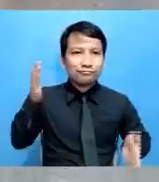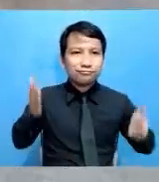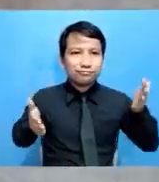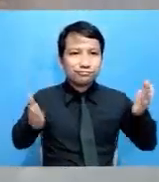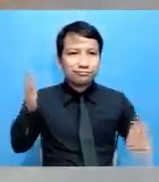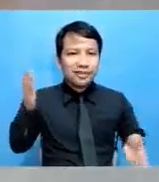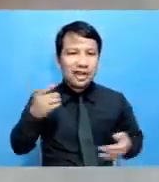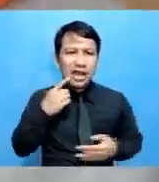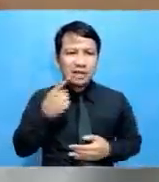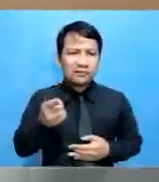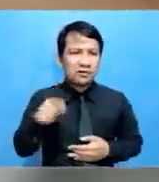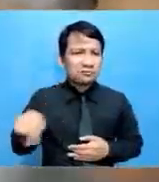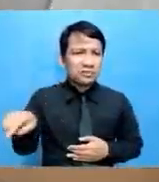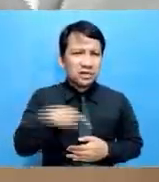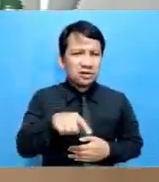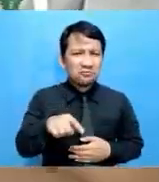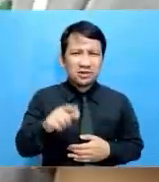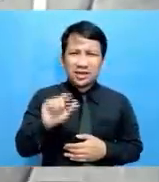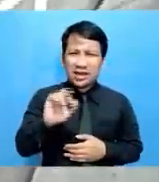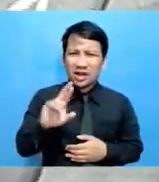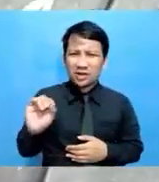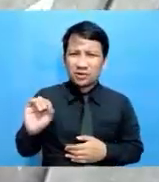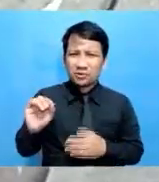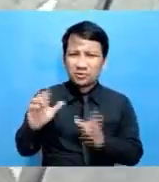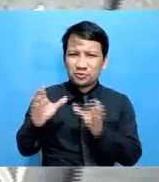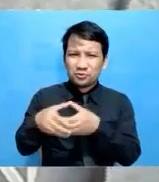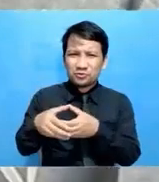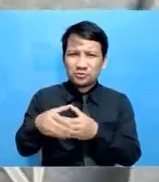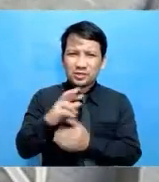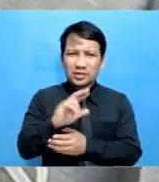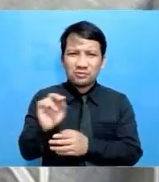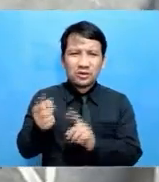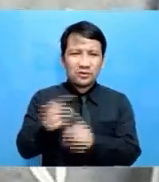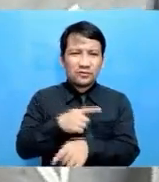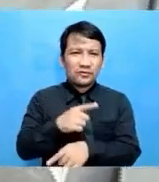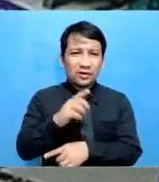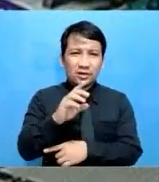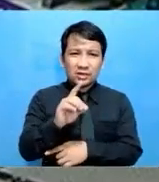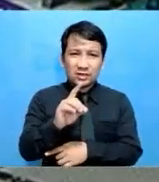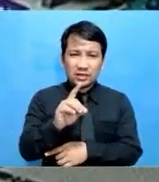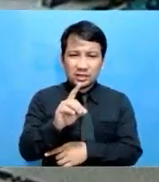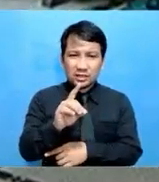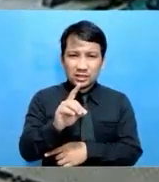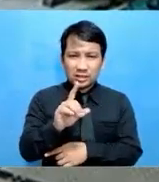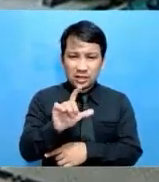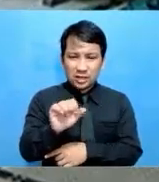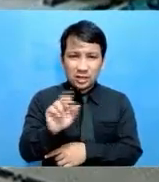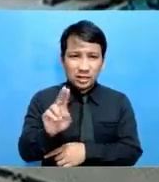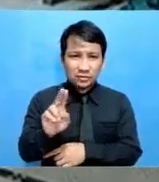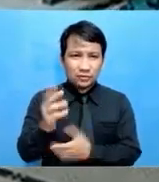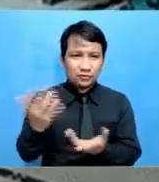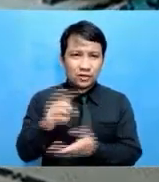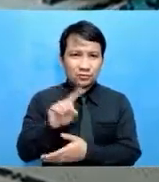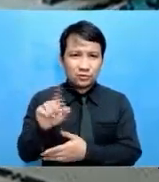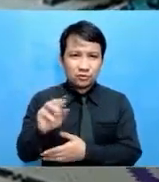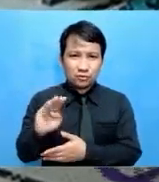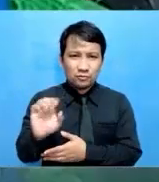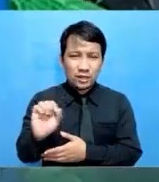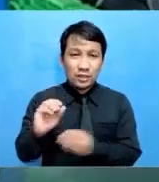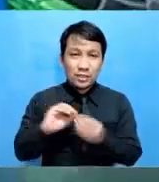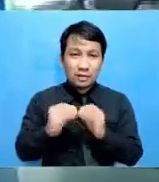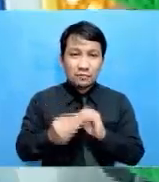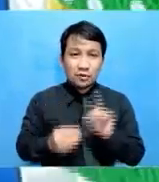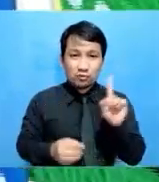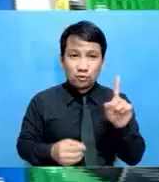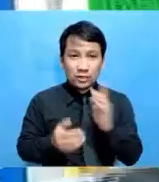Arrowhead Robotics ang pangalan ng team ng mga mag-aaral mula sa De La Salle Santiago Zobel na kasalukuyang ranked number 1 ng World Skill